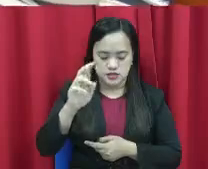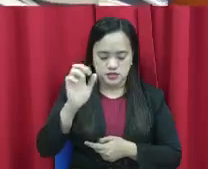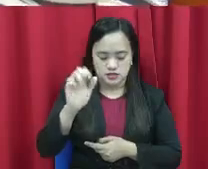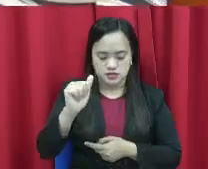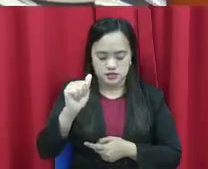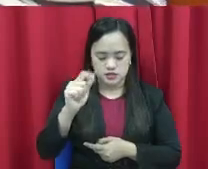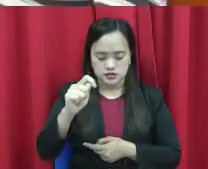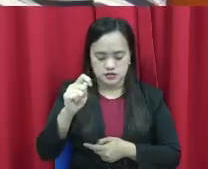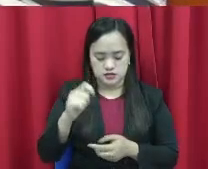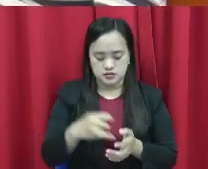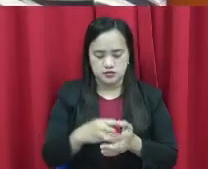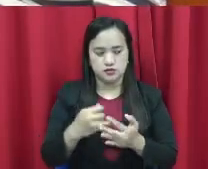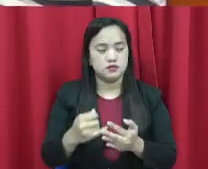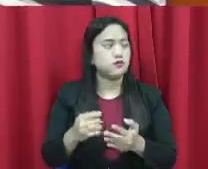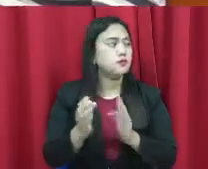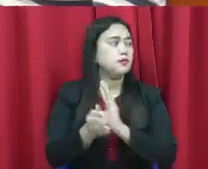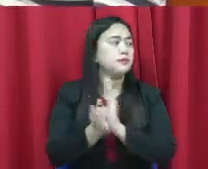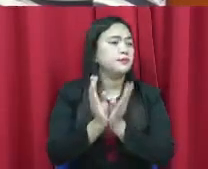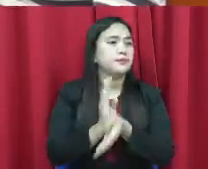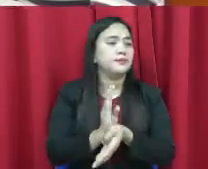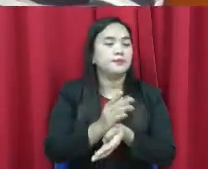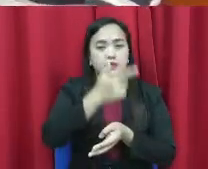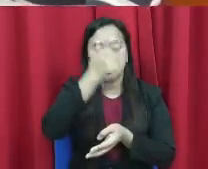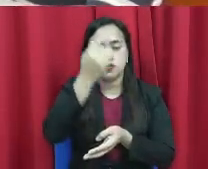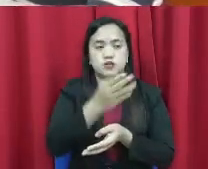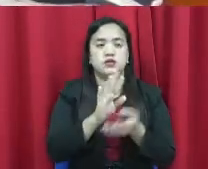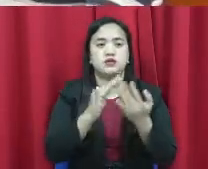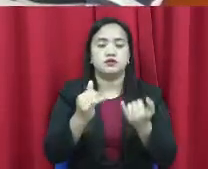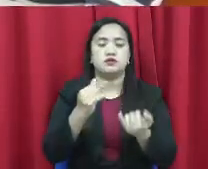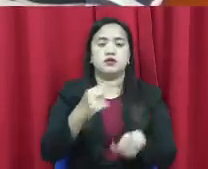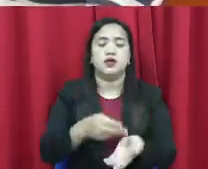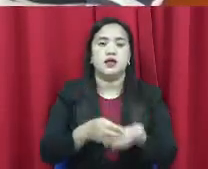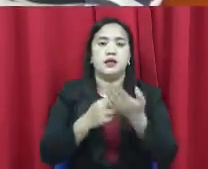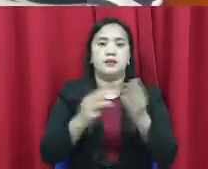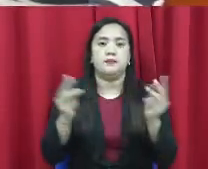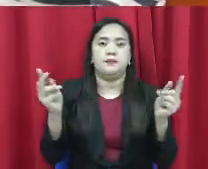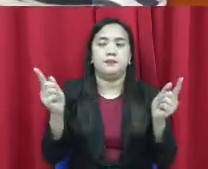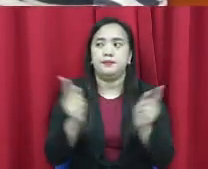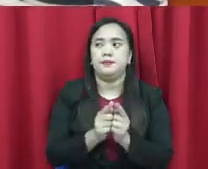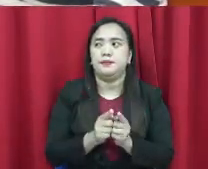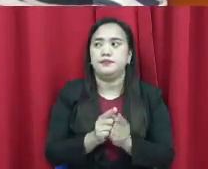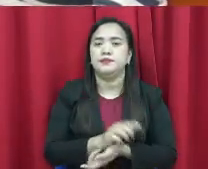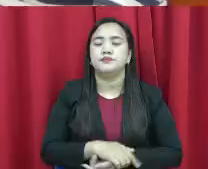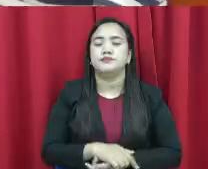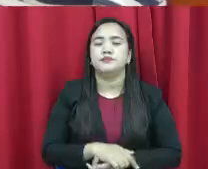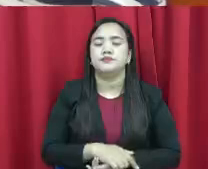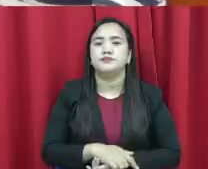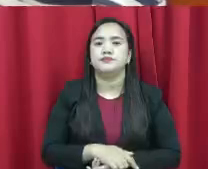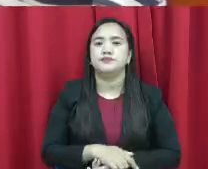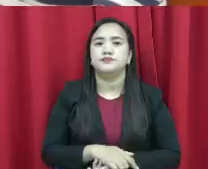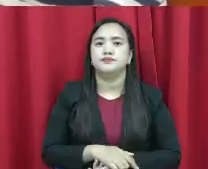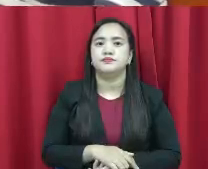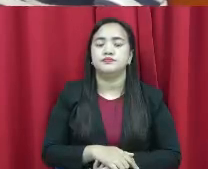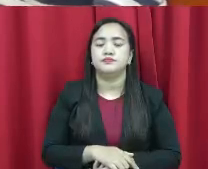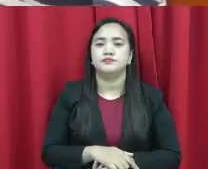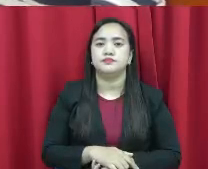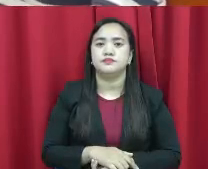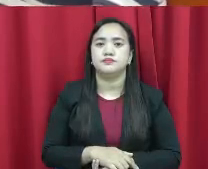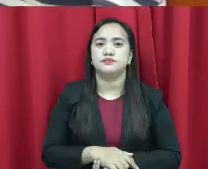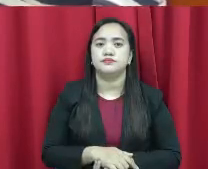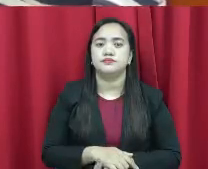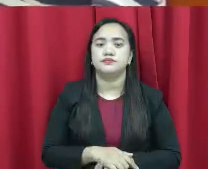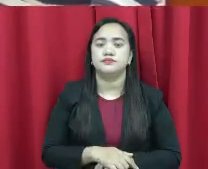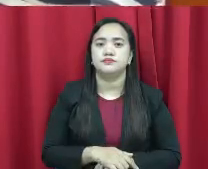po kayo diyan kasi nga meet kayo eh so feeling ko sir Meron ng nanay na nag-iisip magpa-counsel